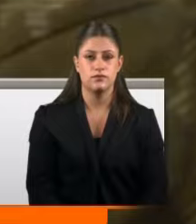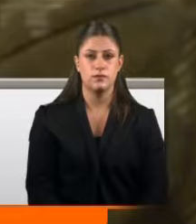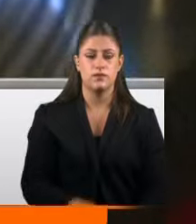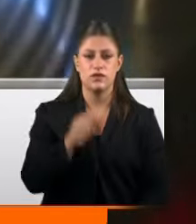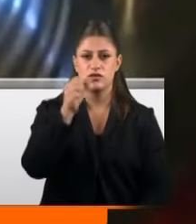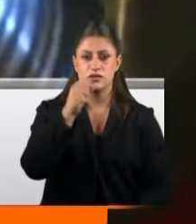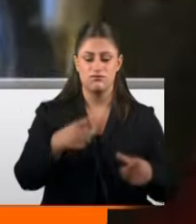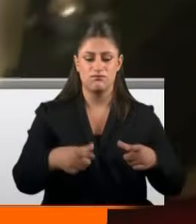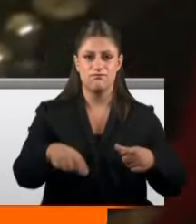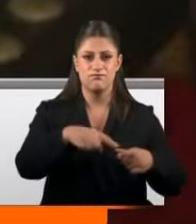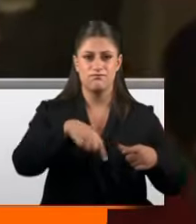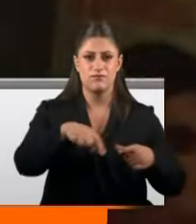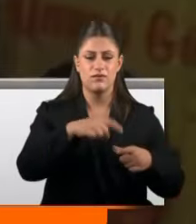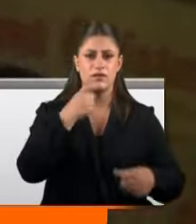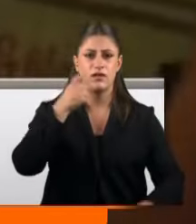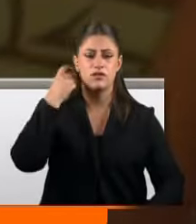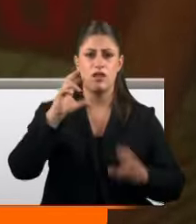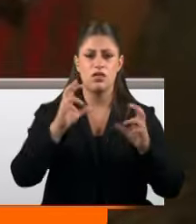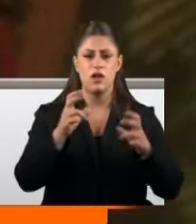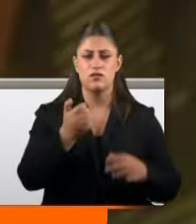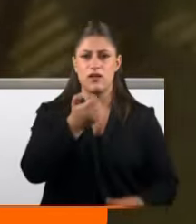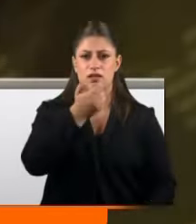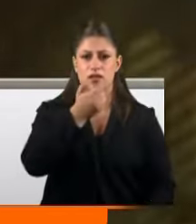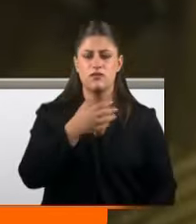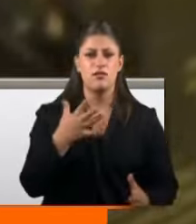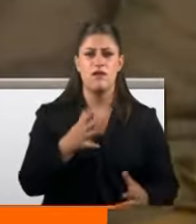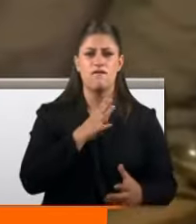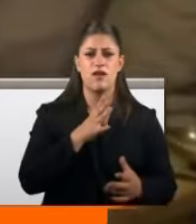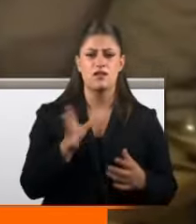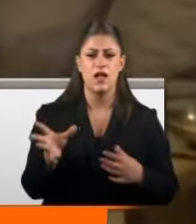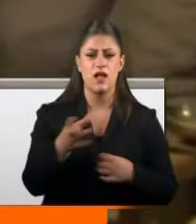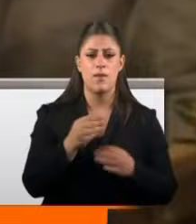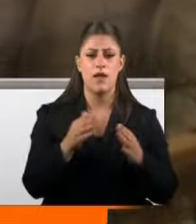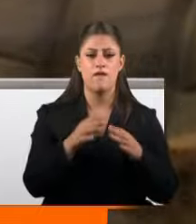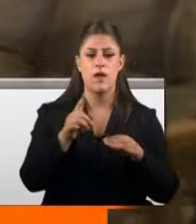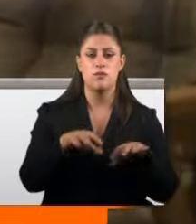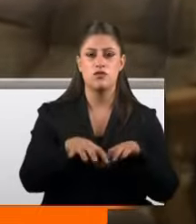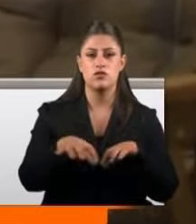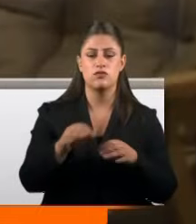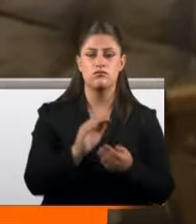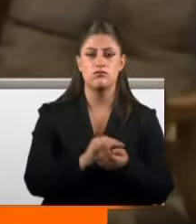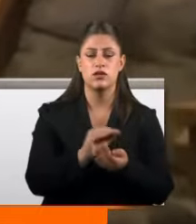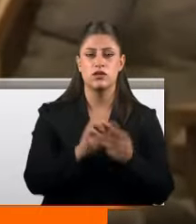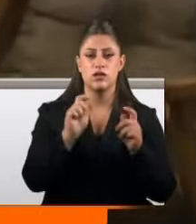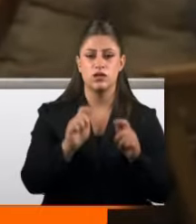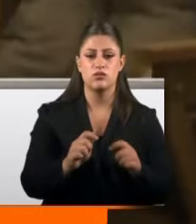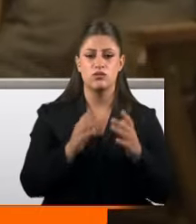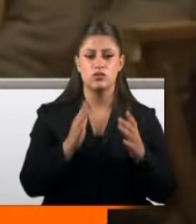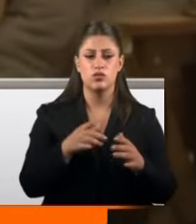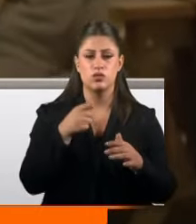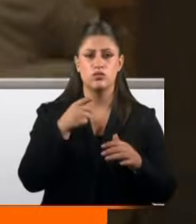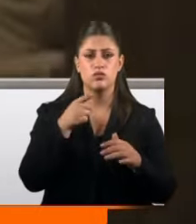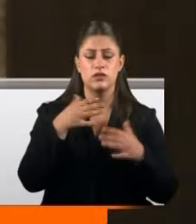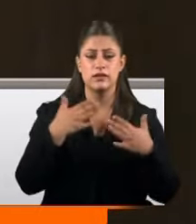Plaklardan pikaplara, eski televizyonlardan telsizlere ne varsa topluyor, evinin bir köşesinde biriktiriyor. Çünkü Rizeli